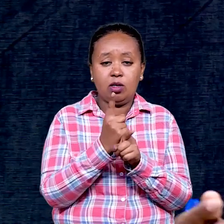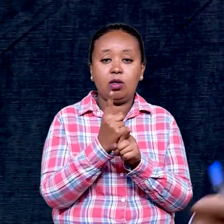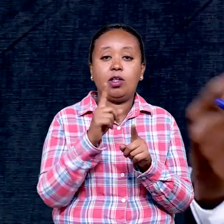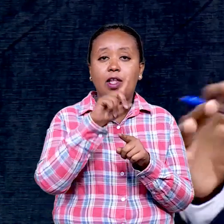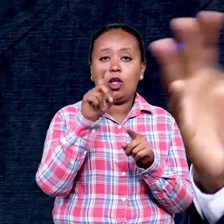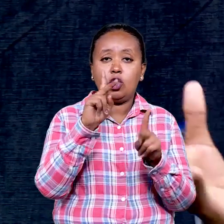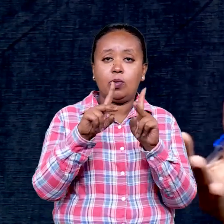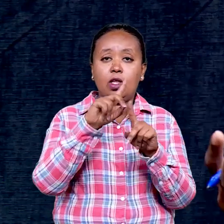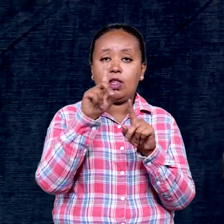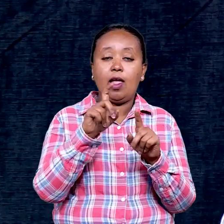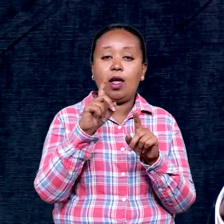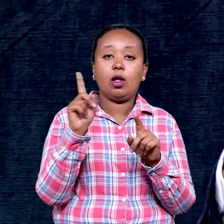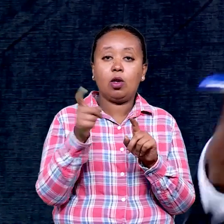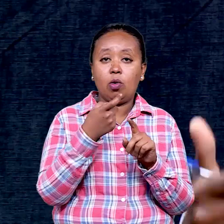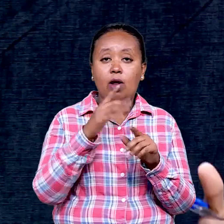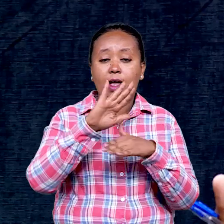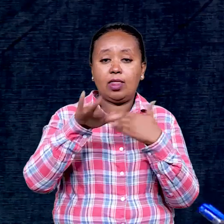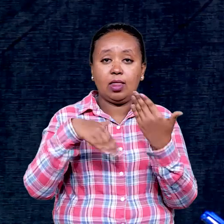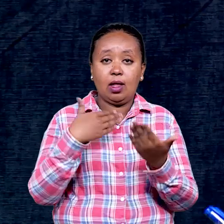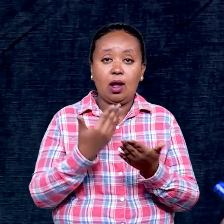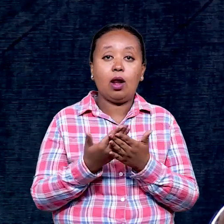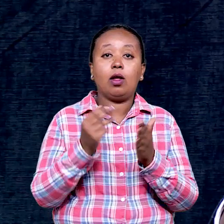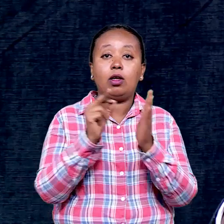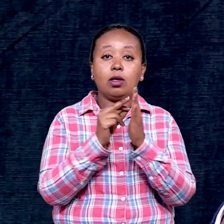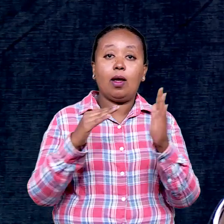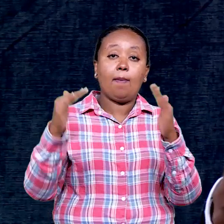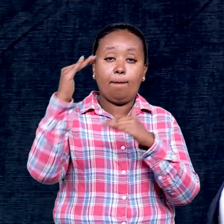እንዲሆን፣ በተለይ አጠቃላይ በህግ የበላይነትና